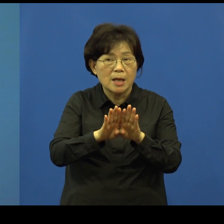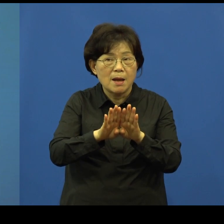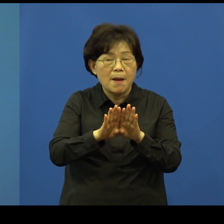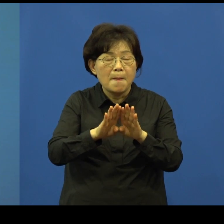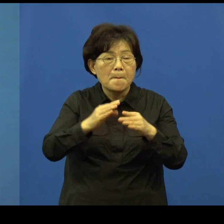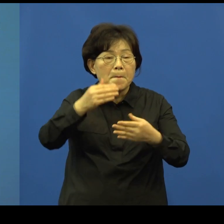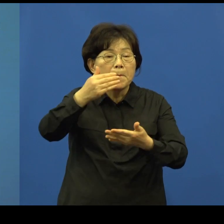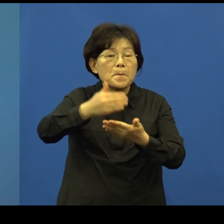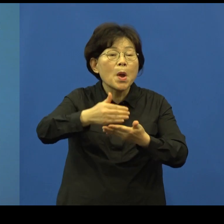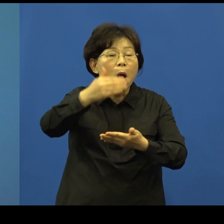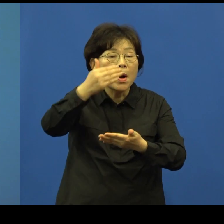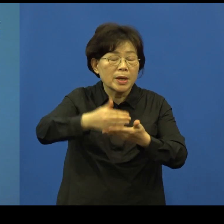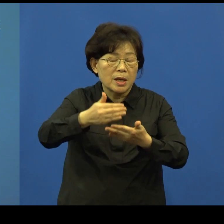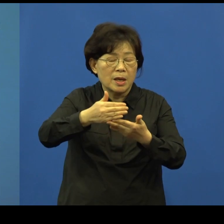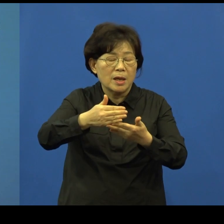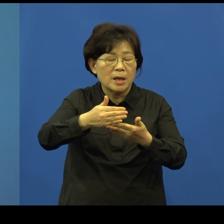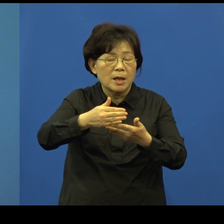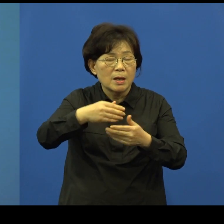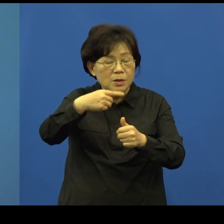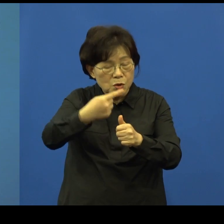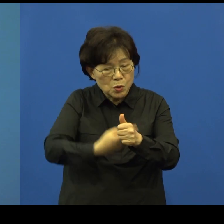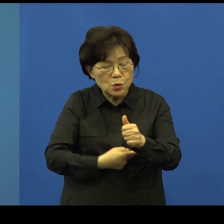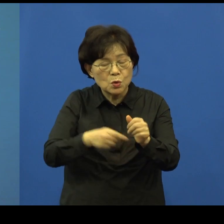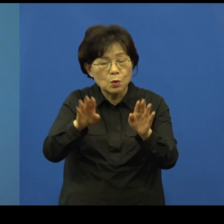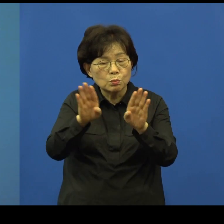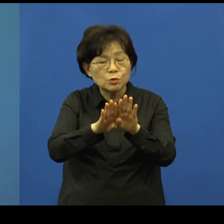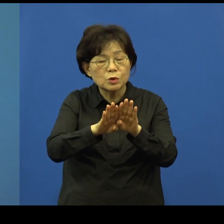벽이 언제든지 문이 될 수 있는 거예요.